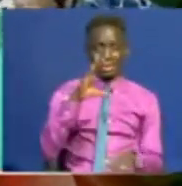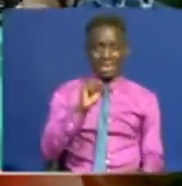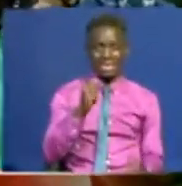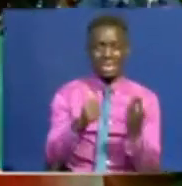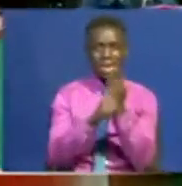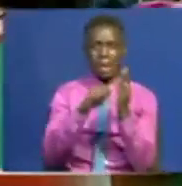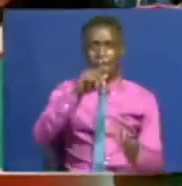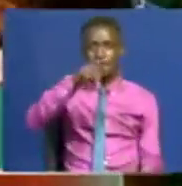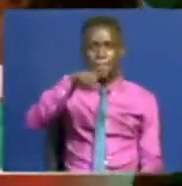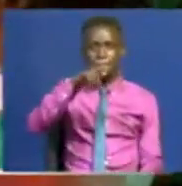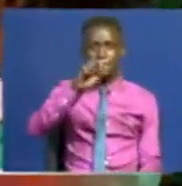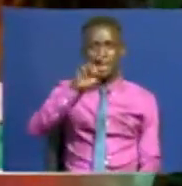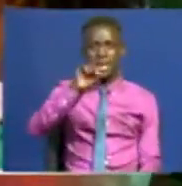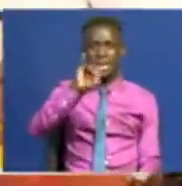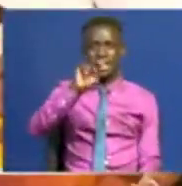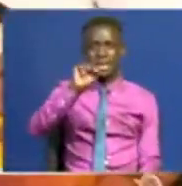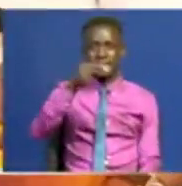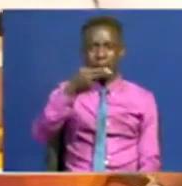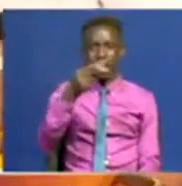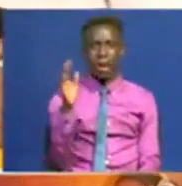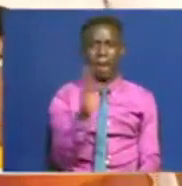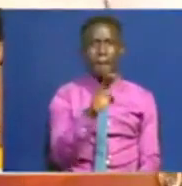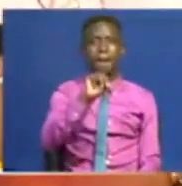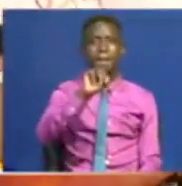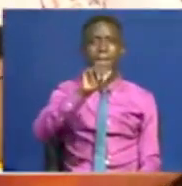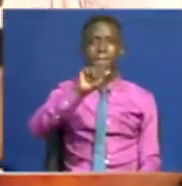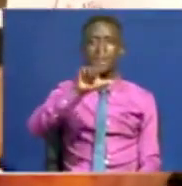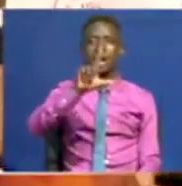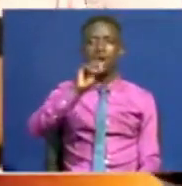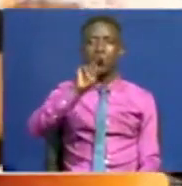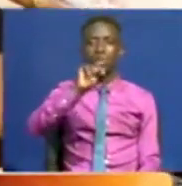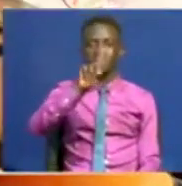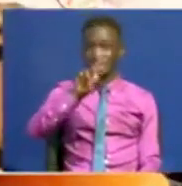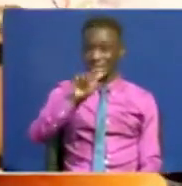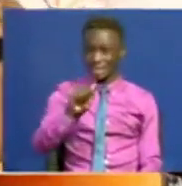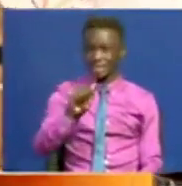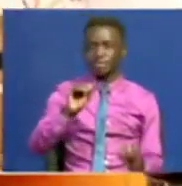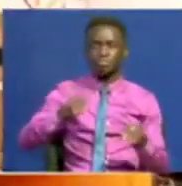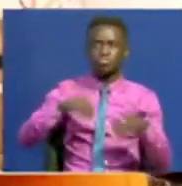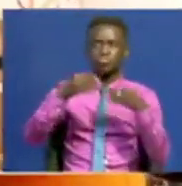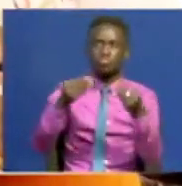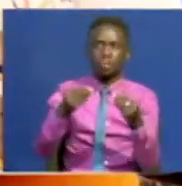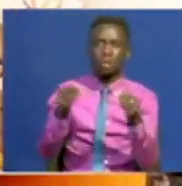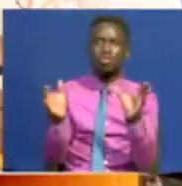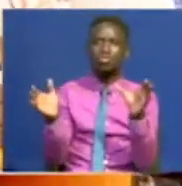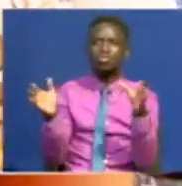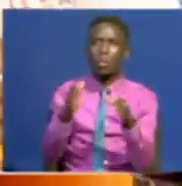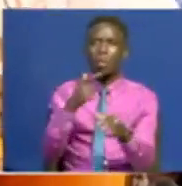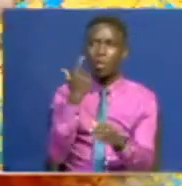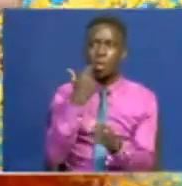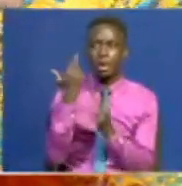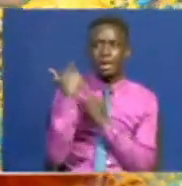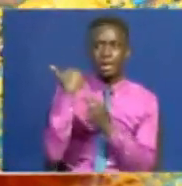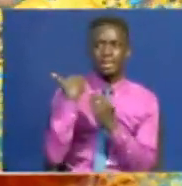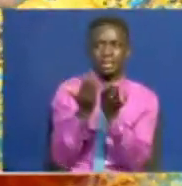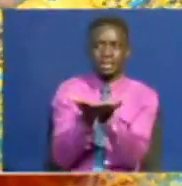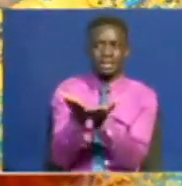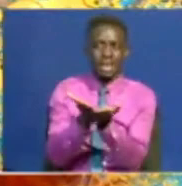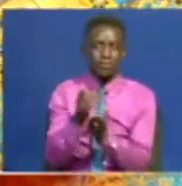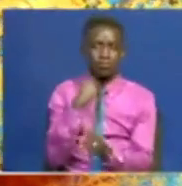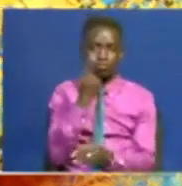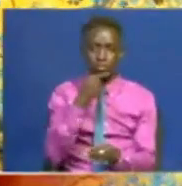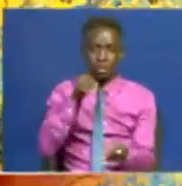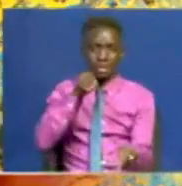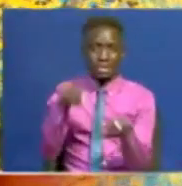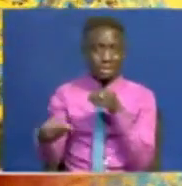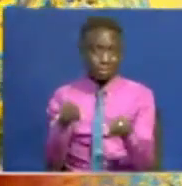wa Krismasi kwa taasisi inayoshughulikia maslahi ya watoto walio na ulemavu, Tessie alionya dhidi ya